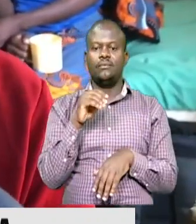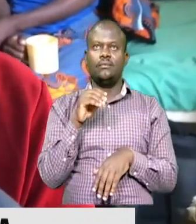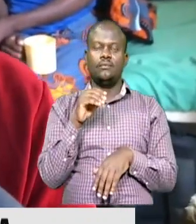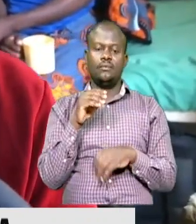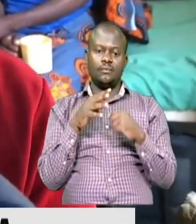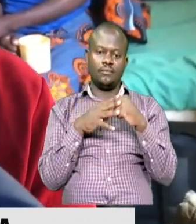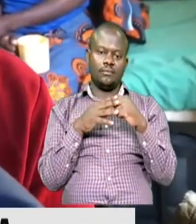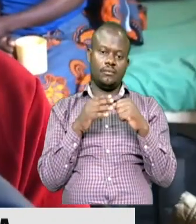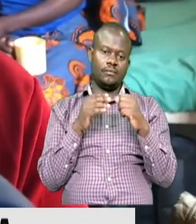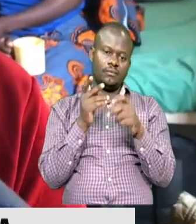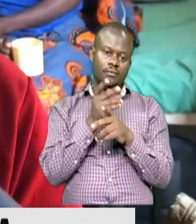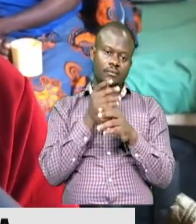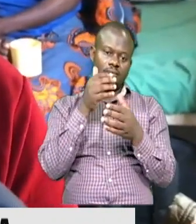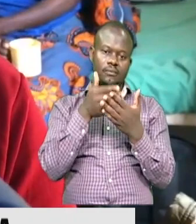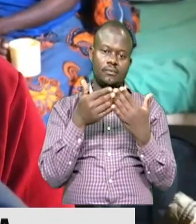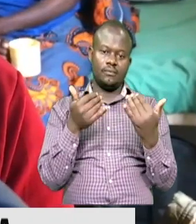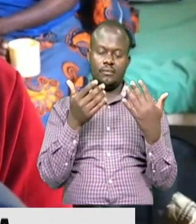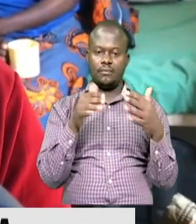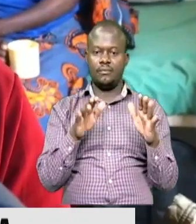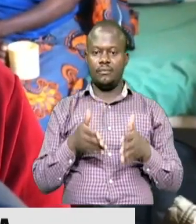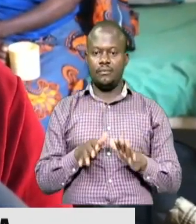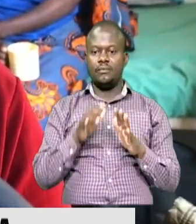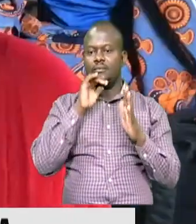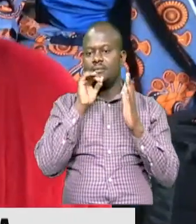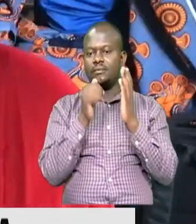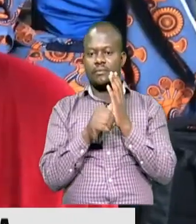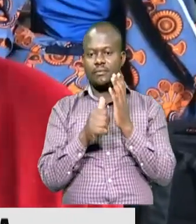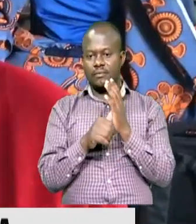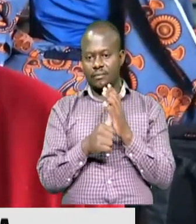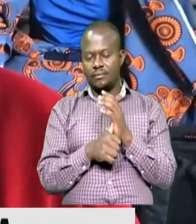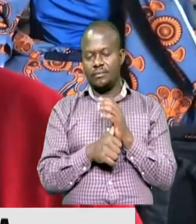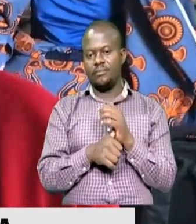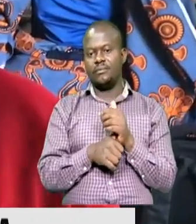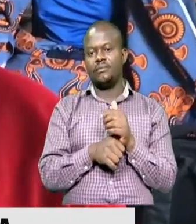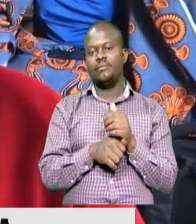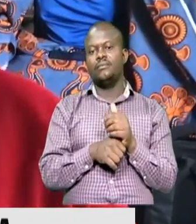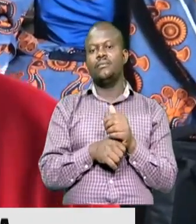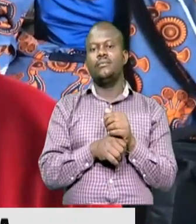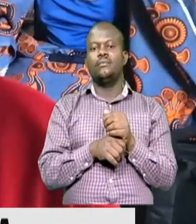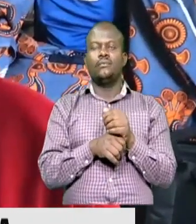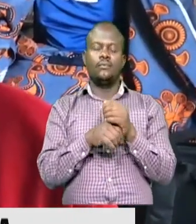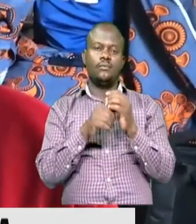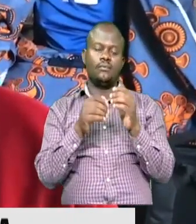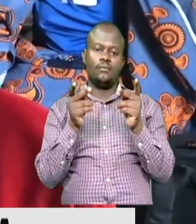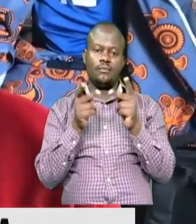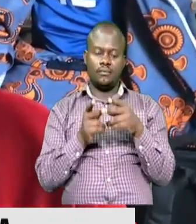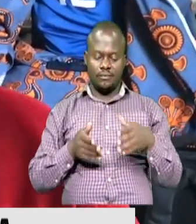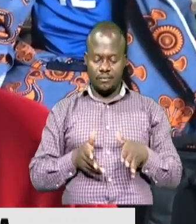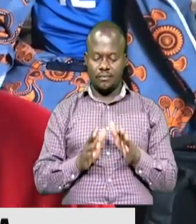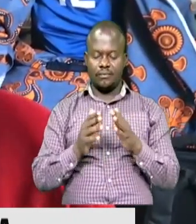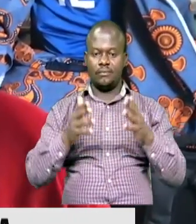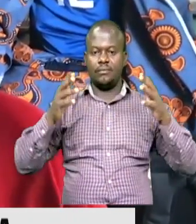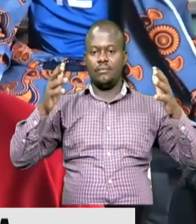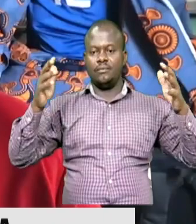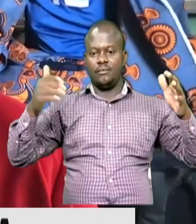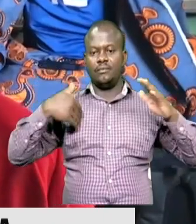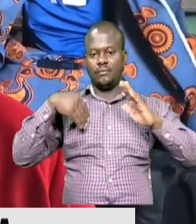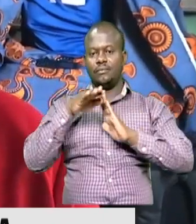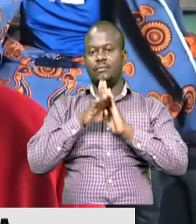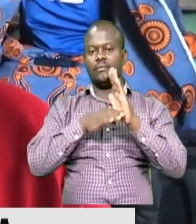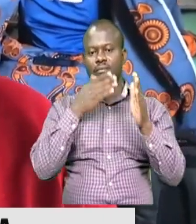batwitaye kugeza amagingo maje kubyara nta kibazo. Materinete mukayongera ikagira gahunda